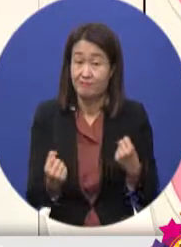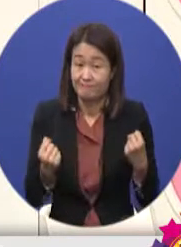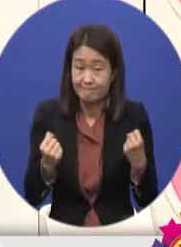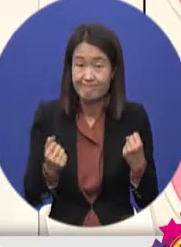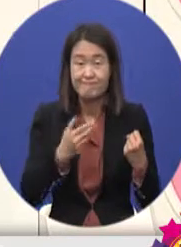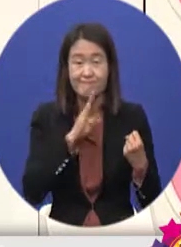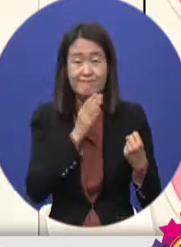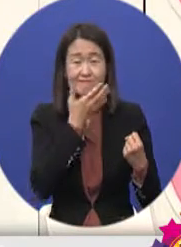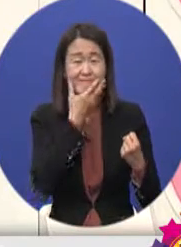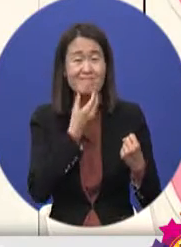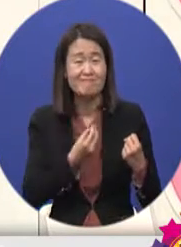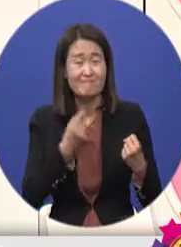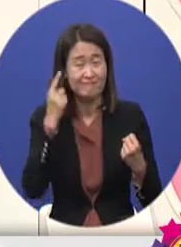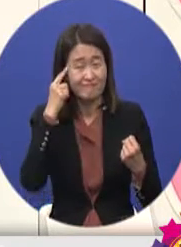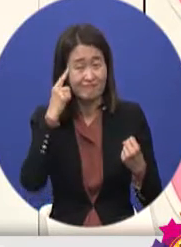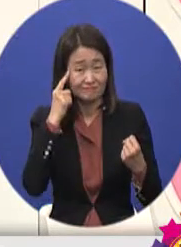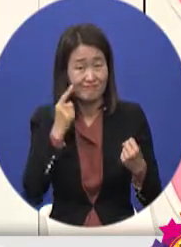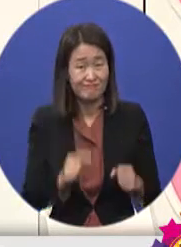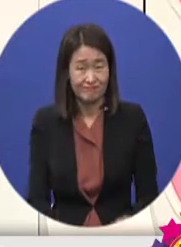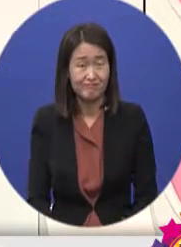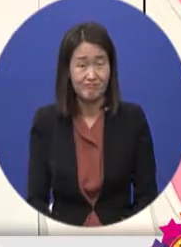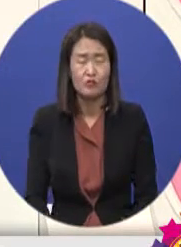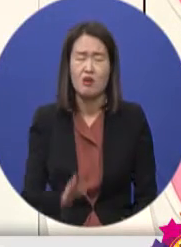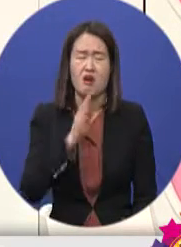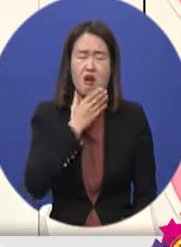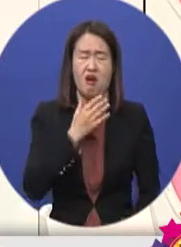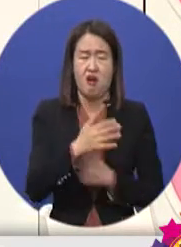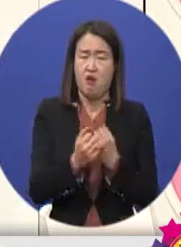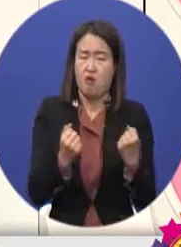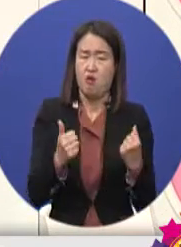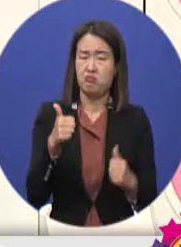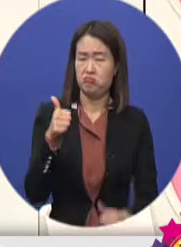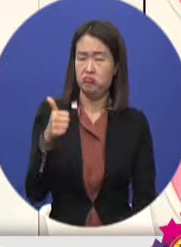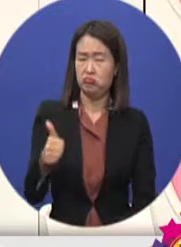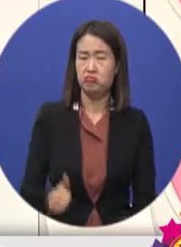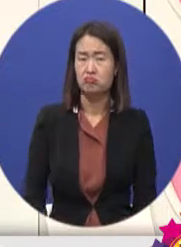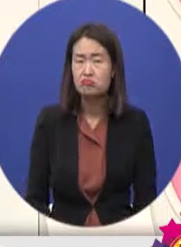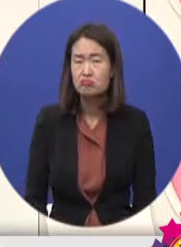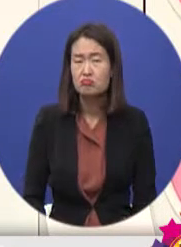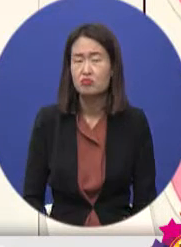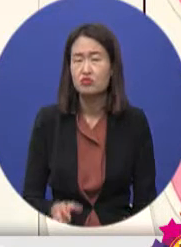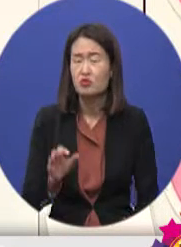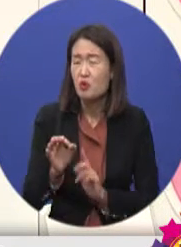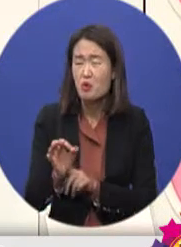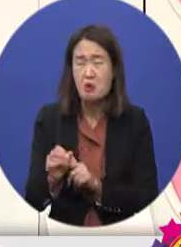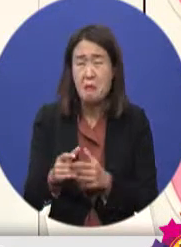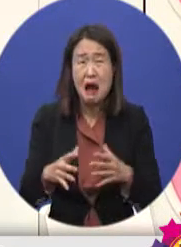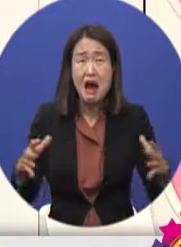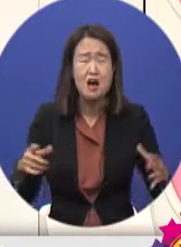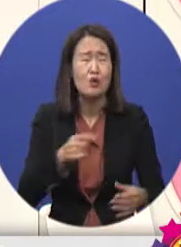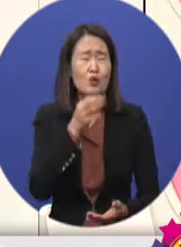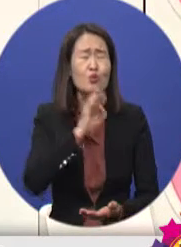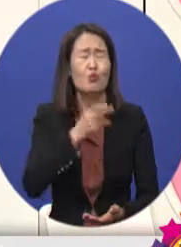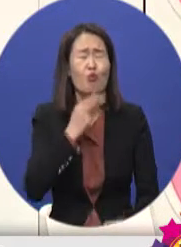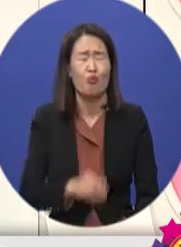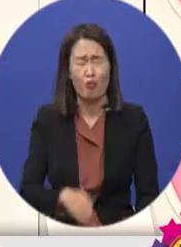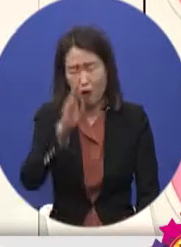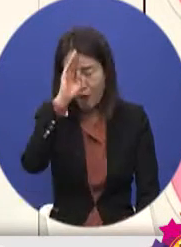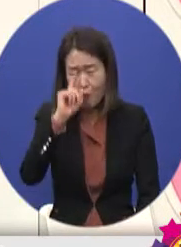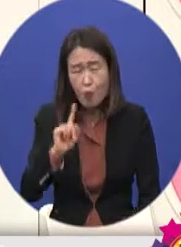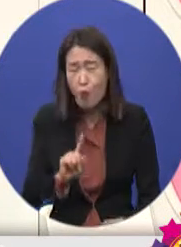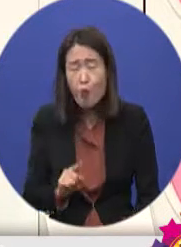정말 복이라는 생각이 들어요. 예, 어머니 같은 분. 예, 예. 건강이 병, 최고입니다. 돈 안만 있어도 소용없어요. 돈 그만큼. 네. 예. 그러니까요.